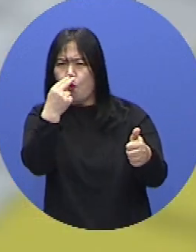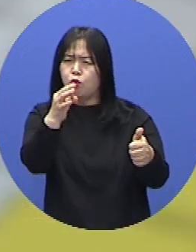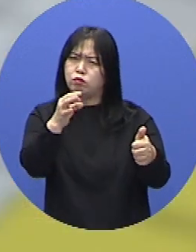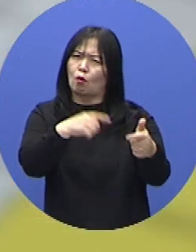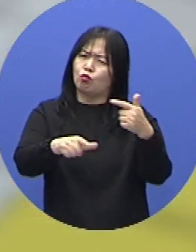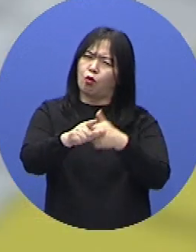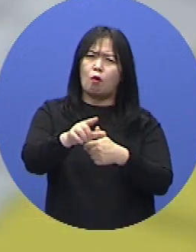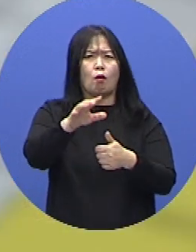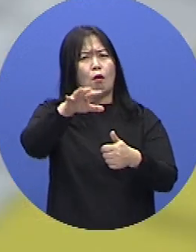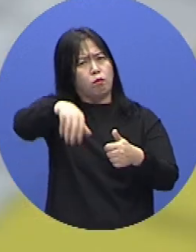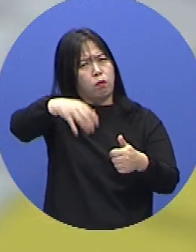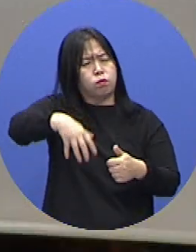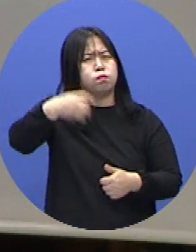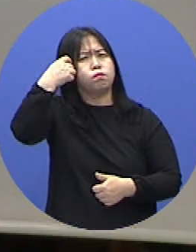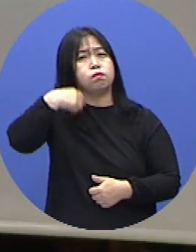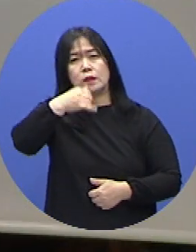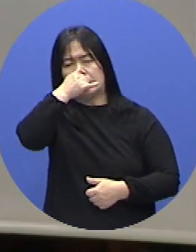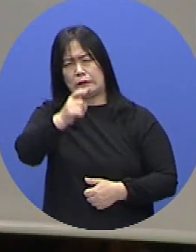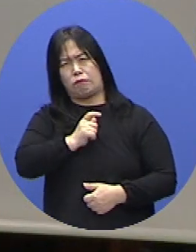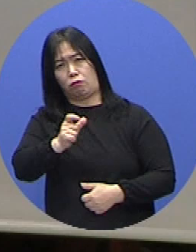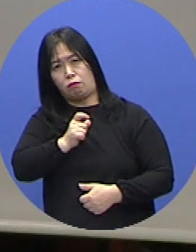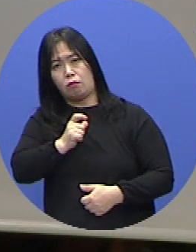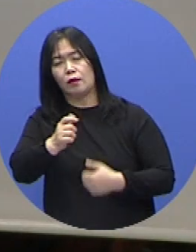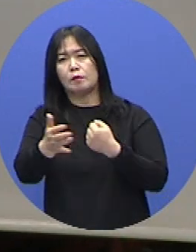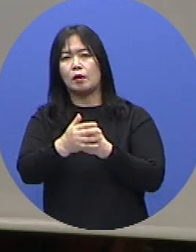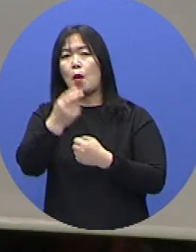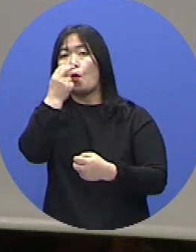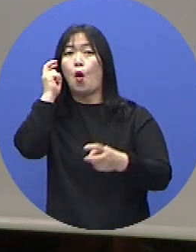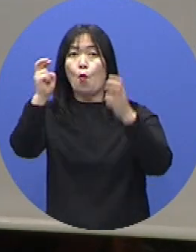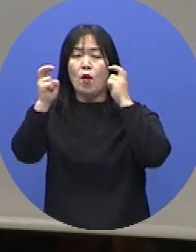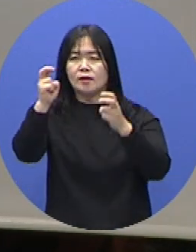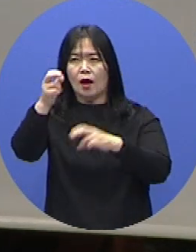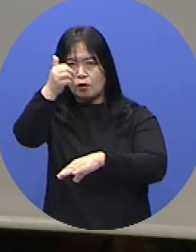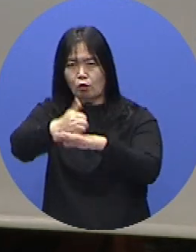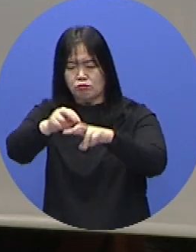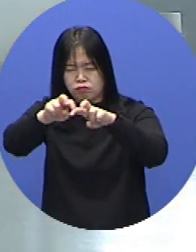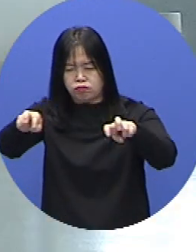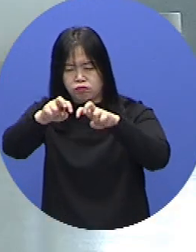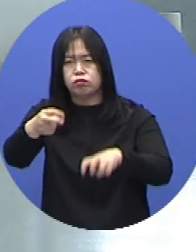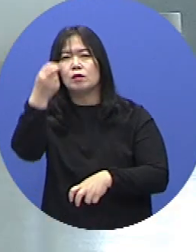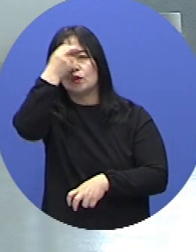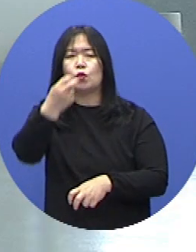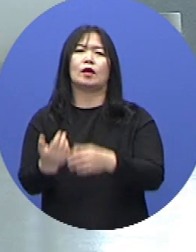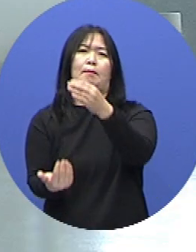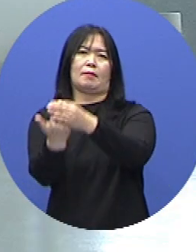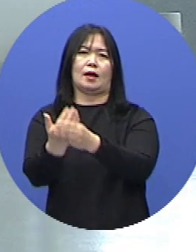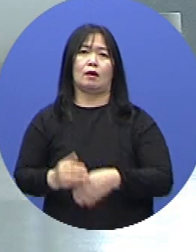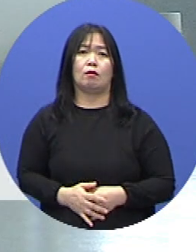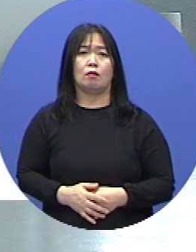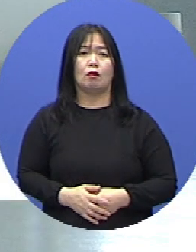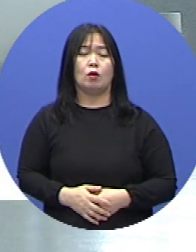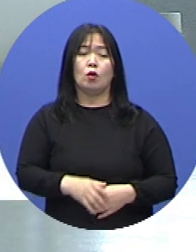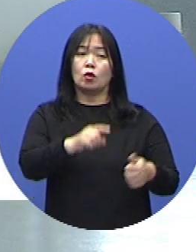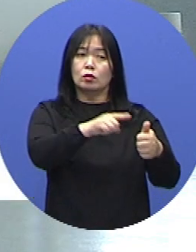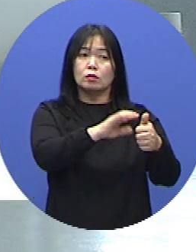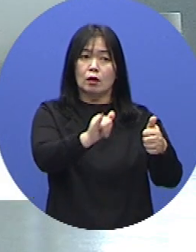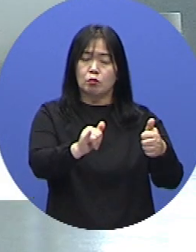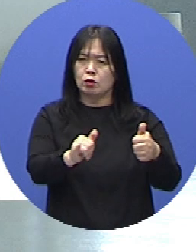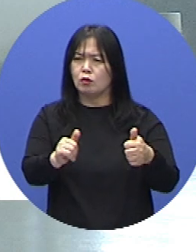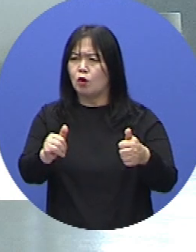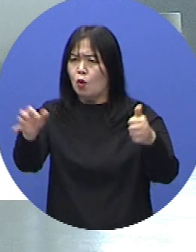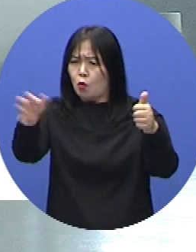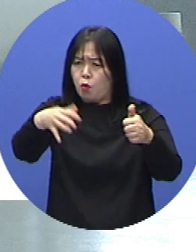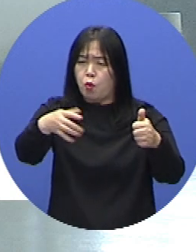보험금이 과도하게 지급되자 이를 의심한 보험사에 의해 덜미를 잡혔습니다. 특정 모집인이 모집한